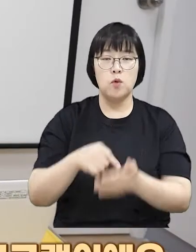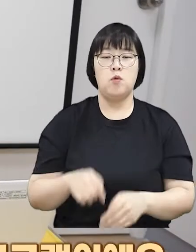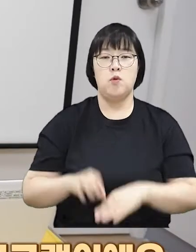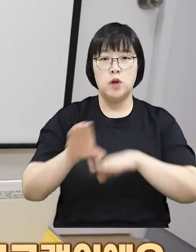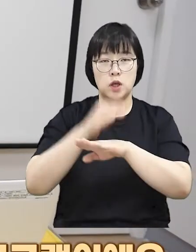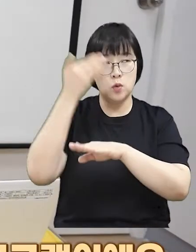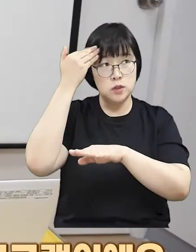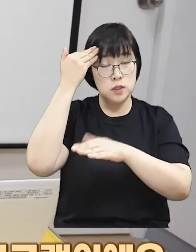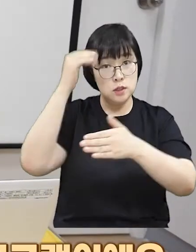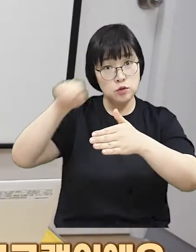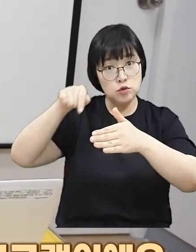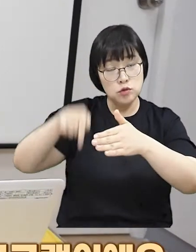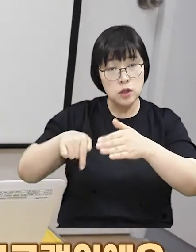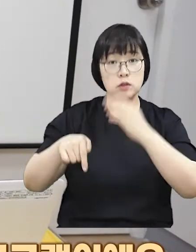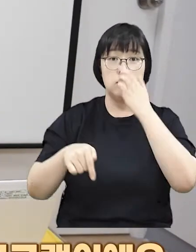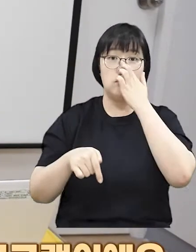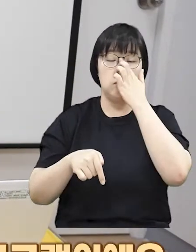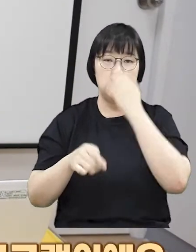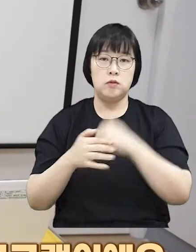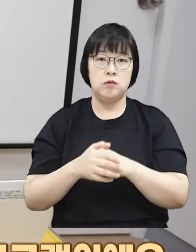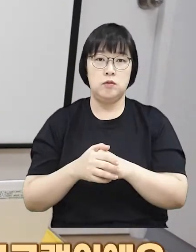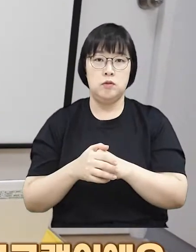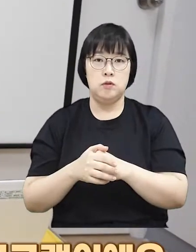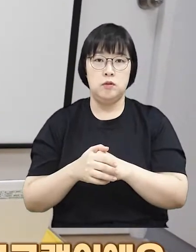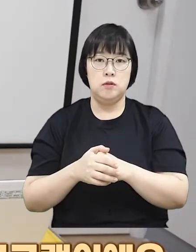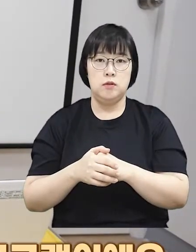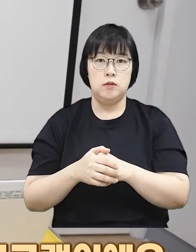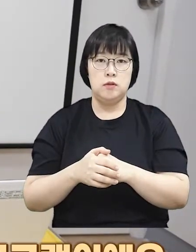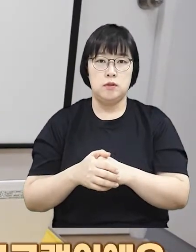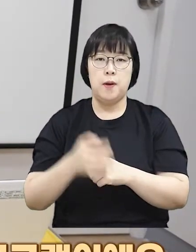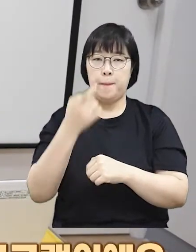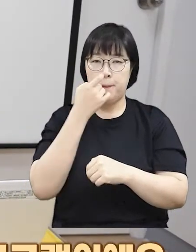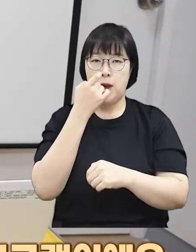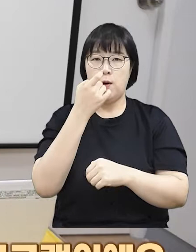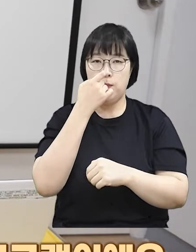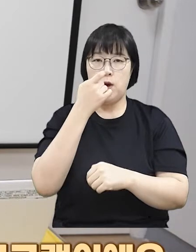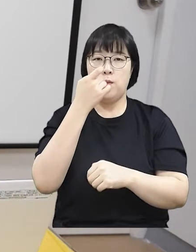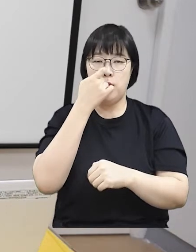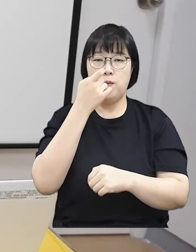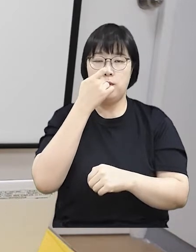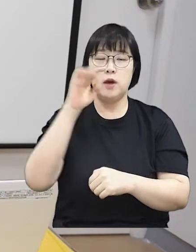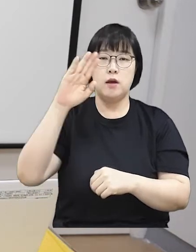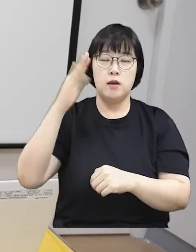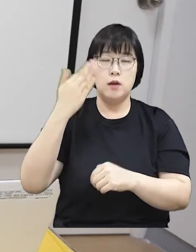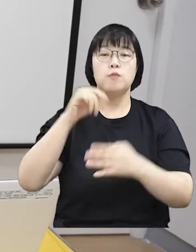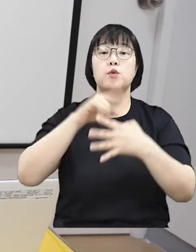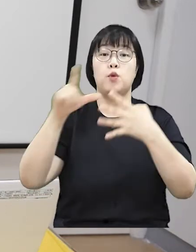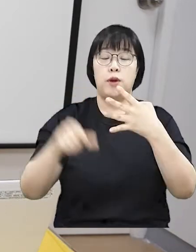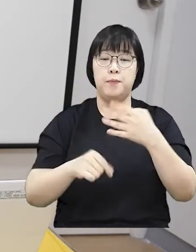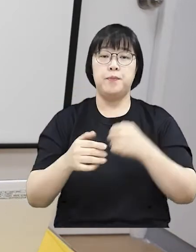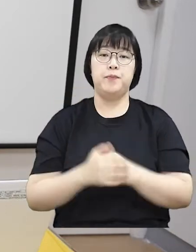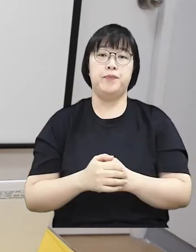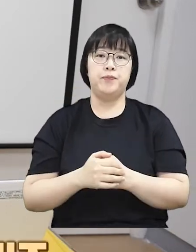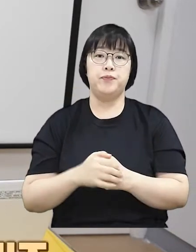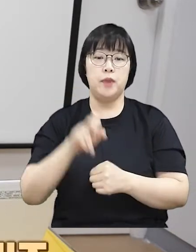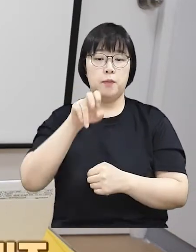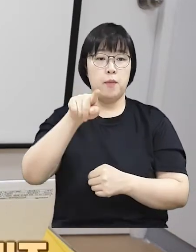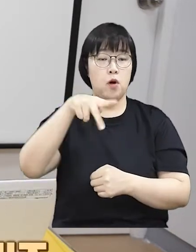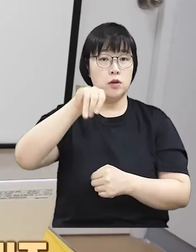중에서도 인공지능의 머신러닝을 할 수 있는 프로그램이에요. 머신러닝이라는 거는